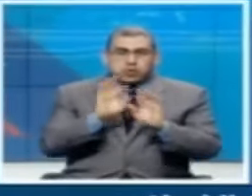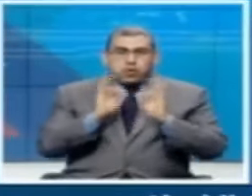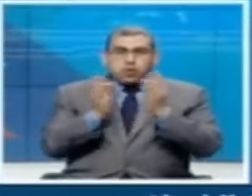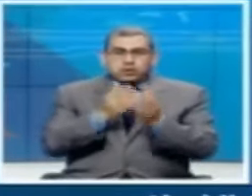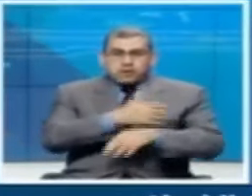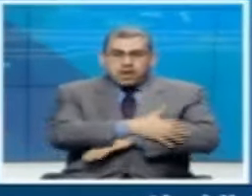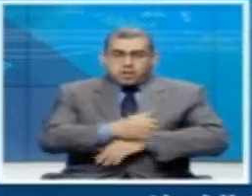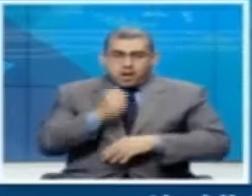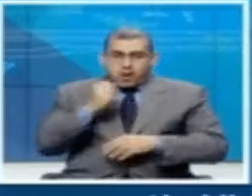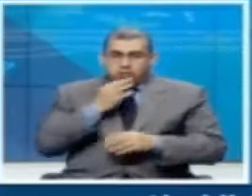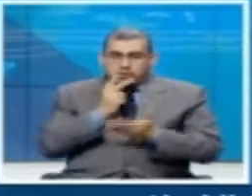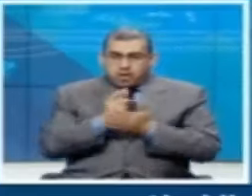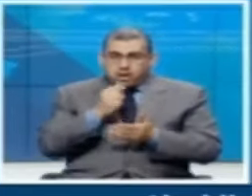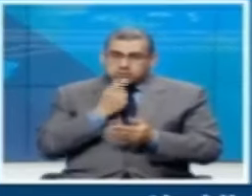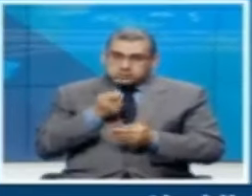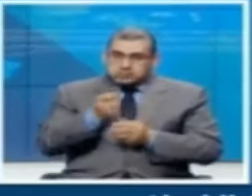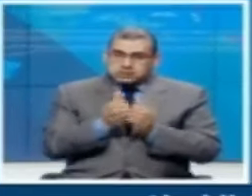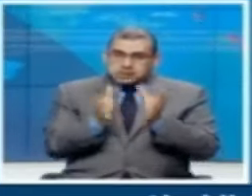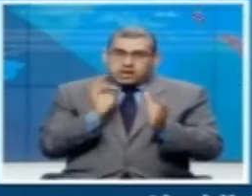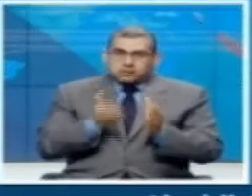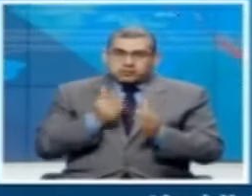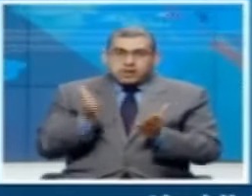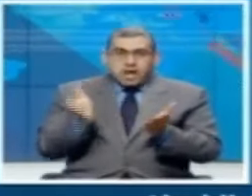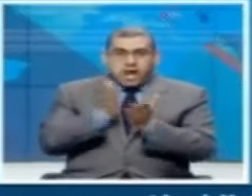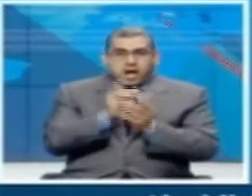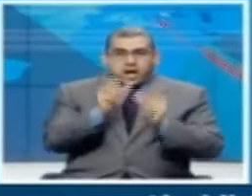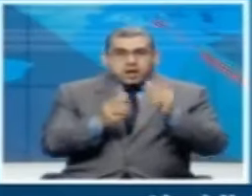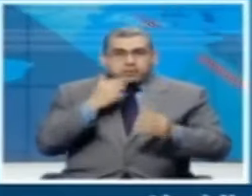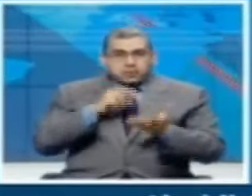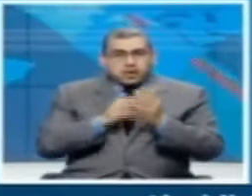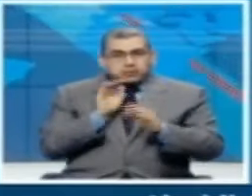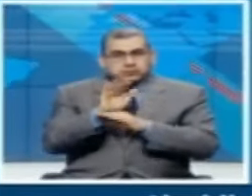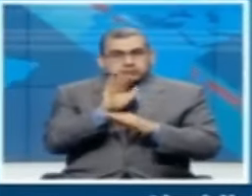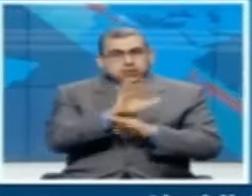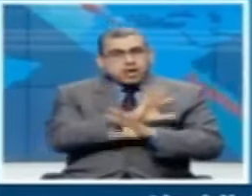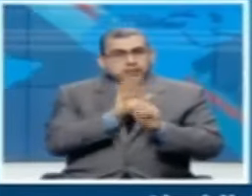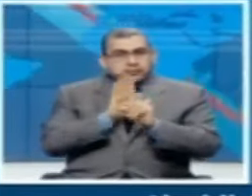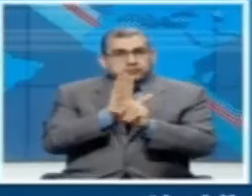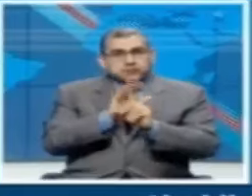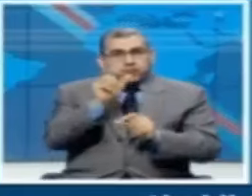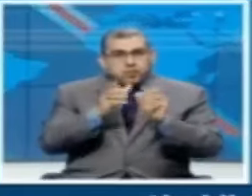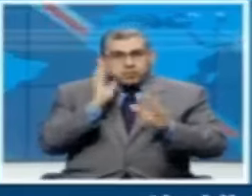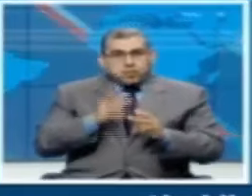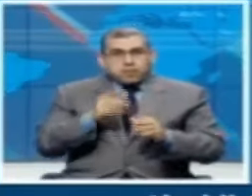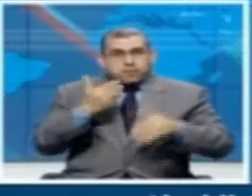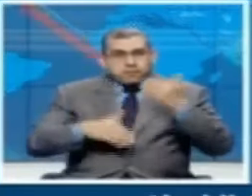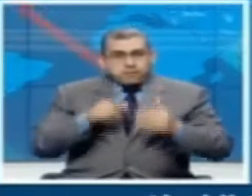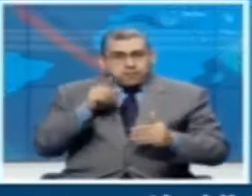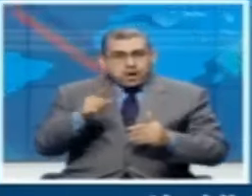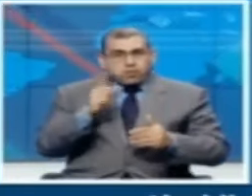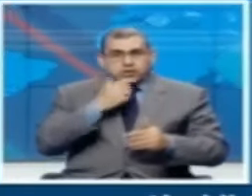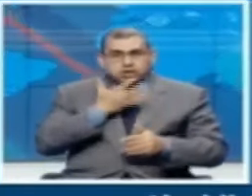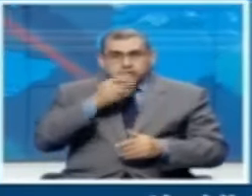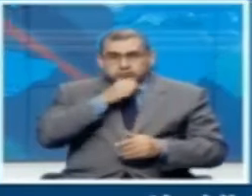فقرا والاقل دخلا وكفاله حقوق الفئات الاولى بالرعايه وتوفير اقصى حمايه ممكنه لهم كضو